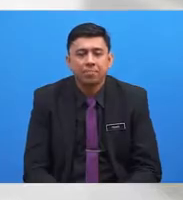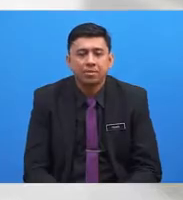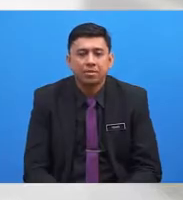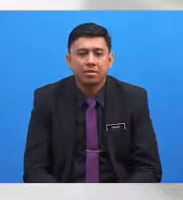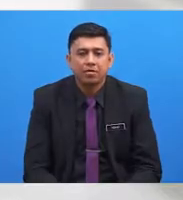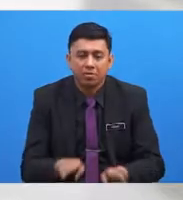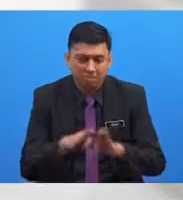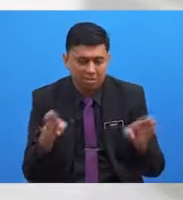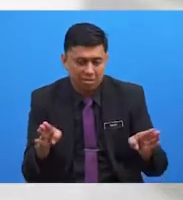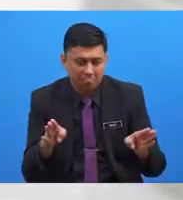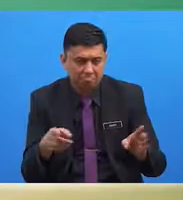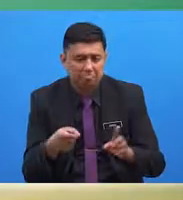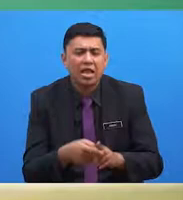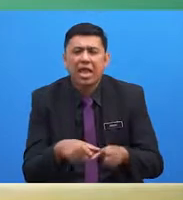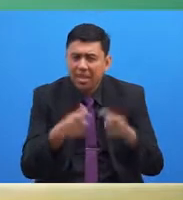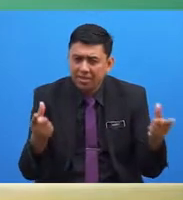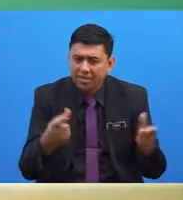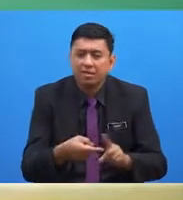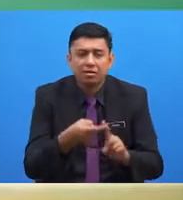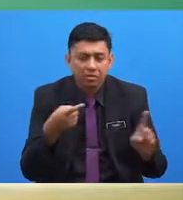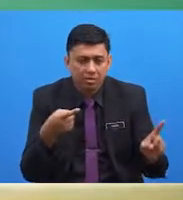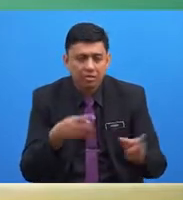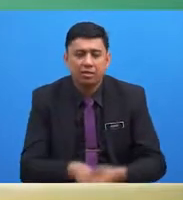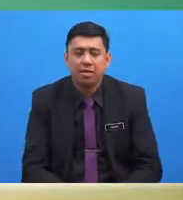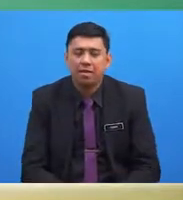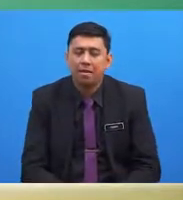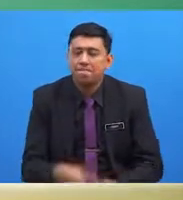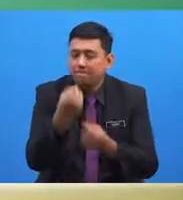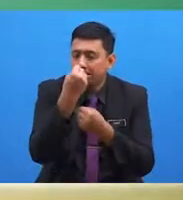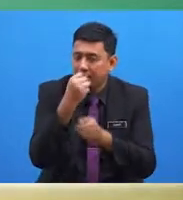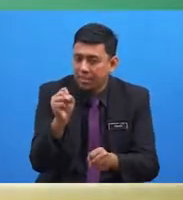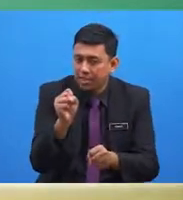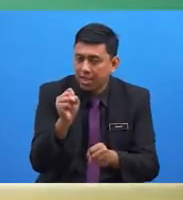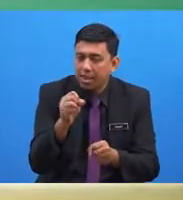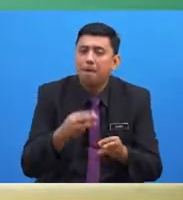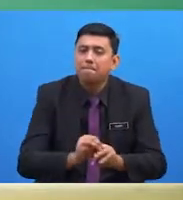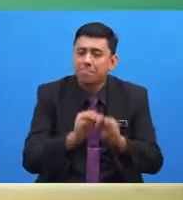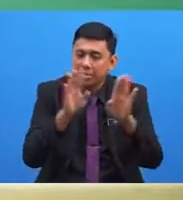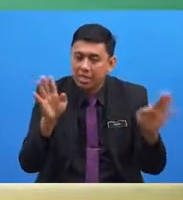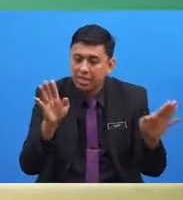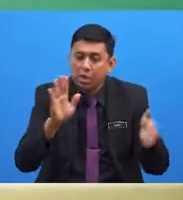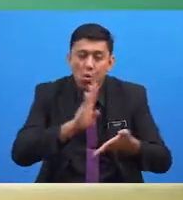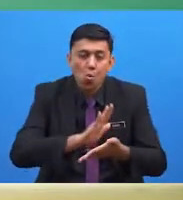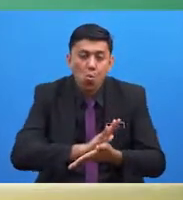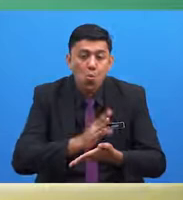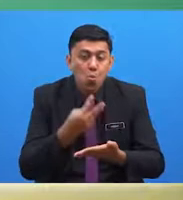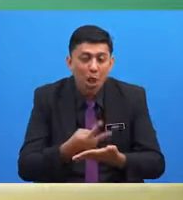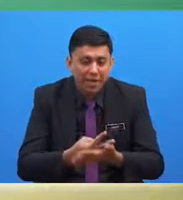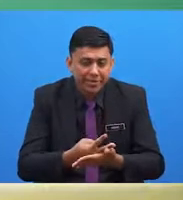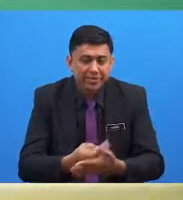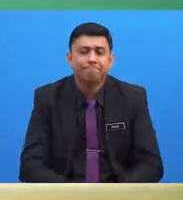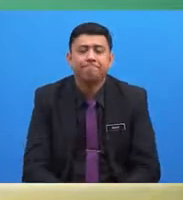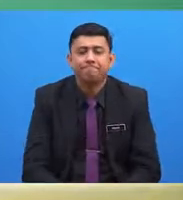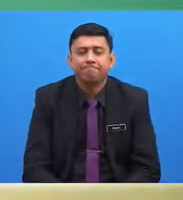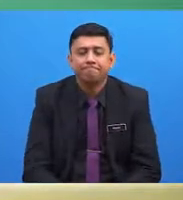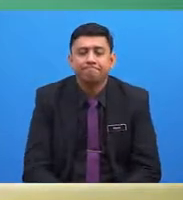Perbezaan aspek seterusnya adalah dari segi penyelidikan penyata kewangan. Untuk